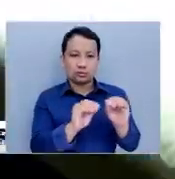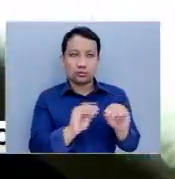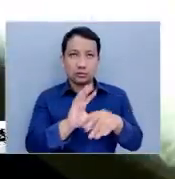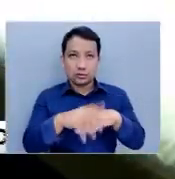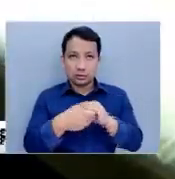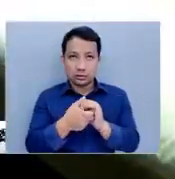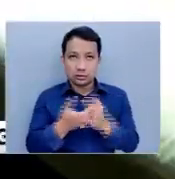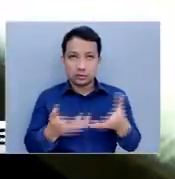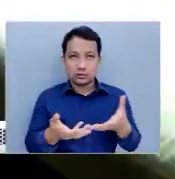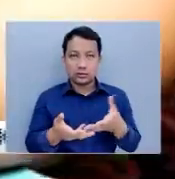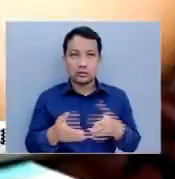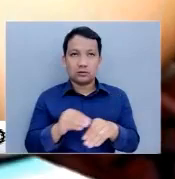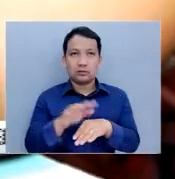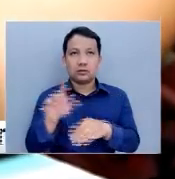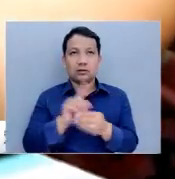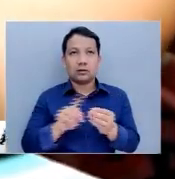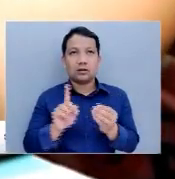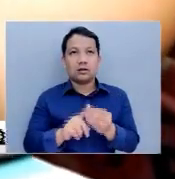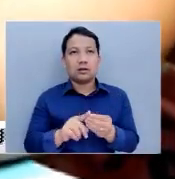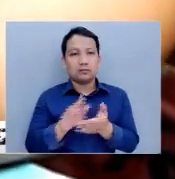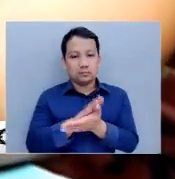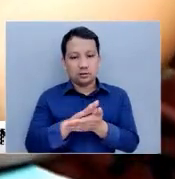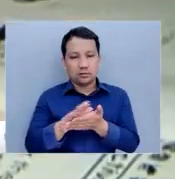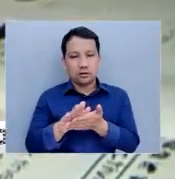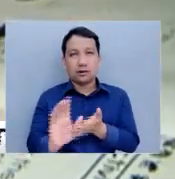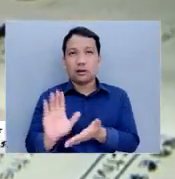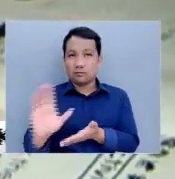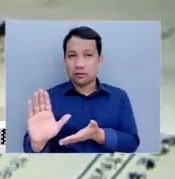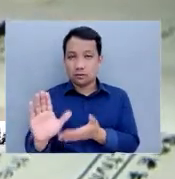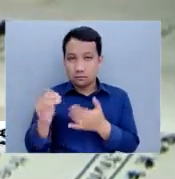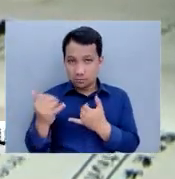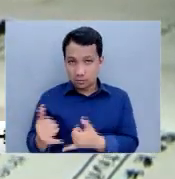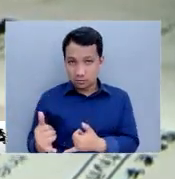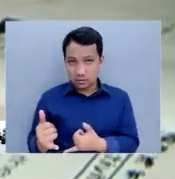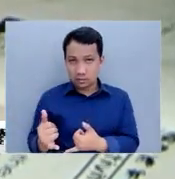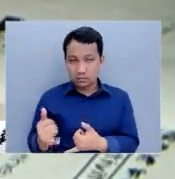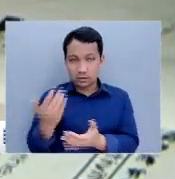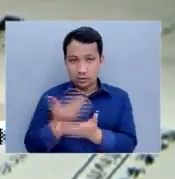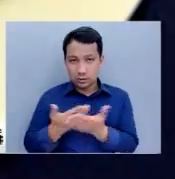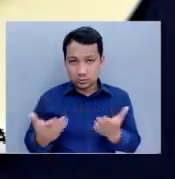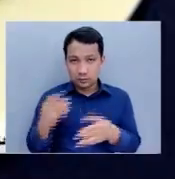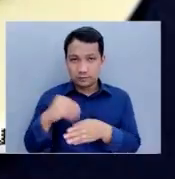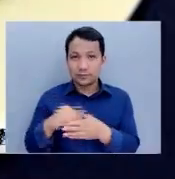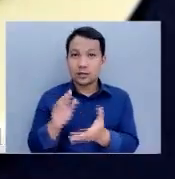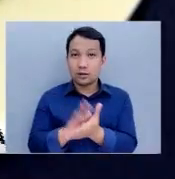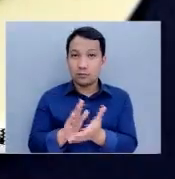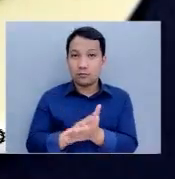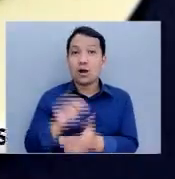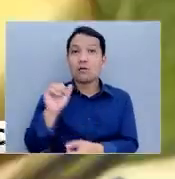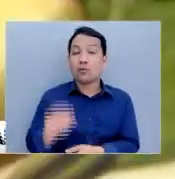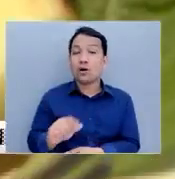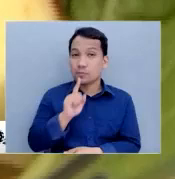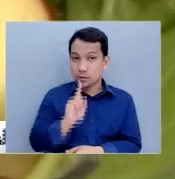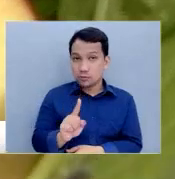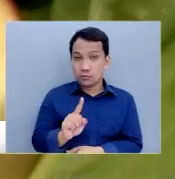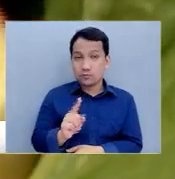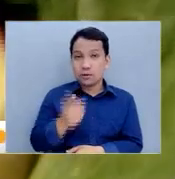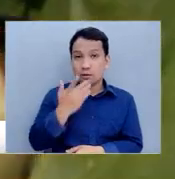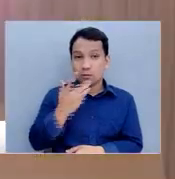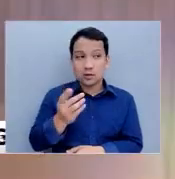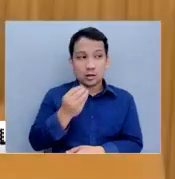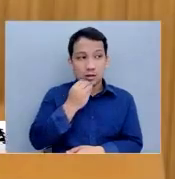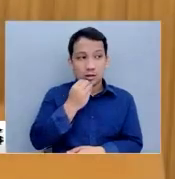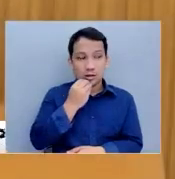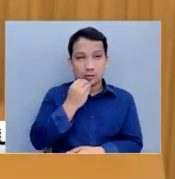kamay. Siguraduhin din natin na malinis ang kani-kanilang mga laruan at gamit sa school. At syempre, bigyan sila ng mga masusustansyang